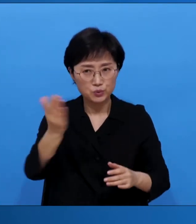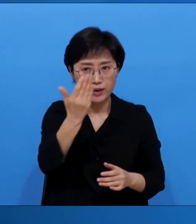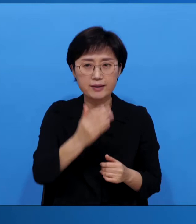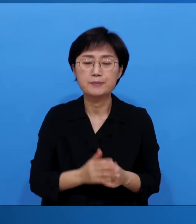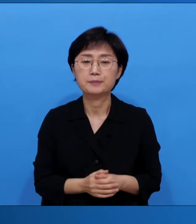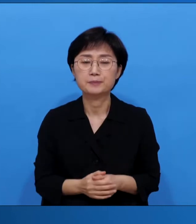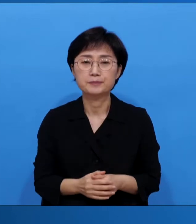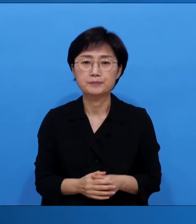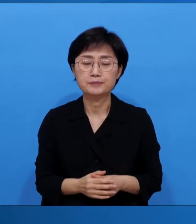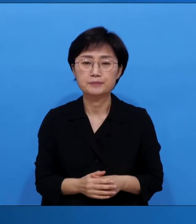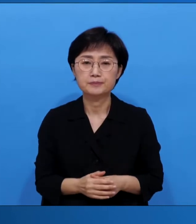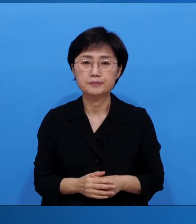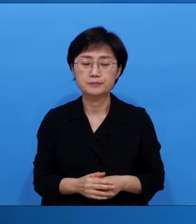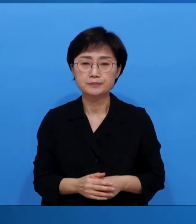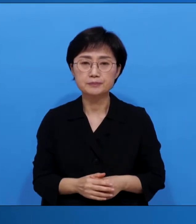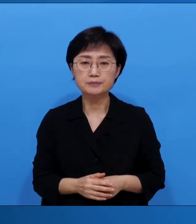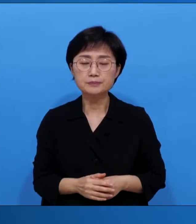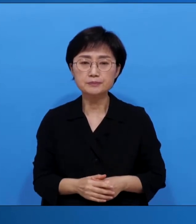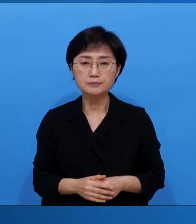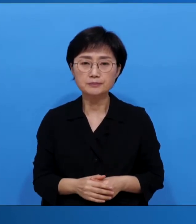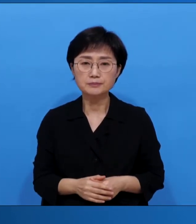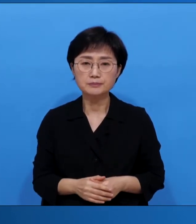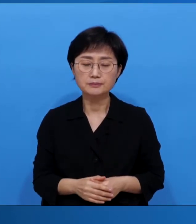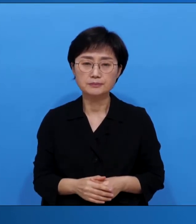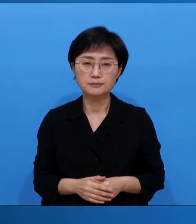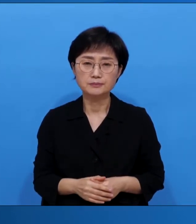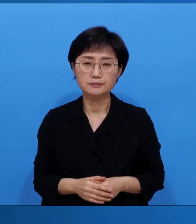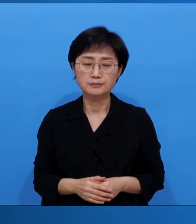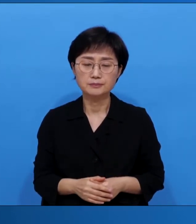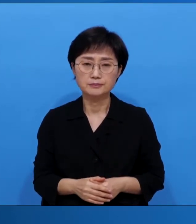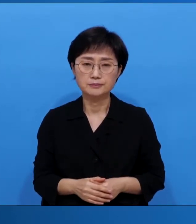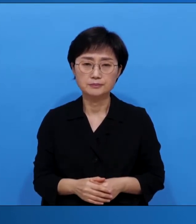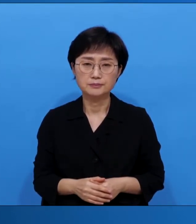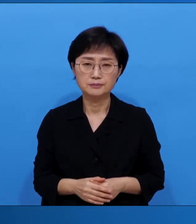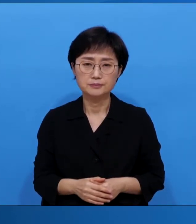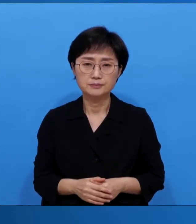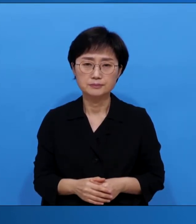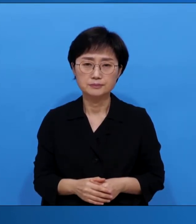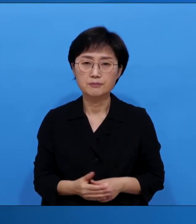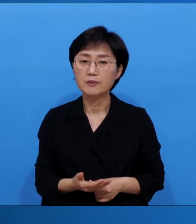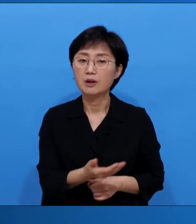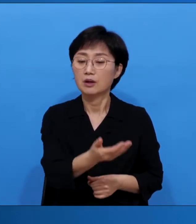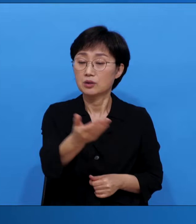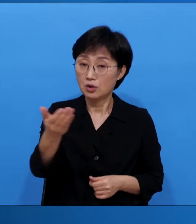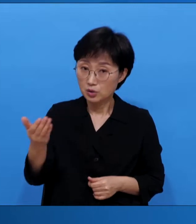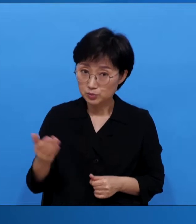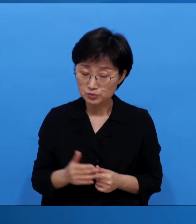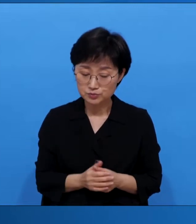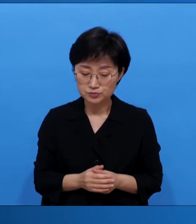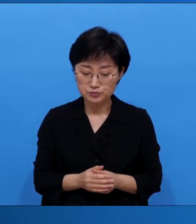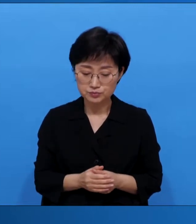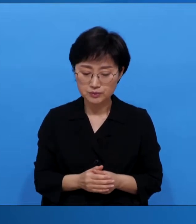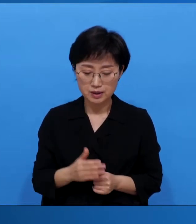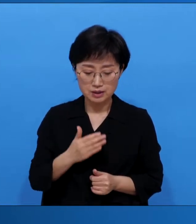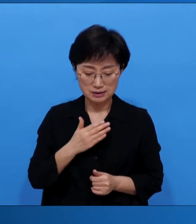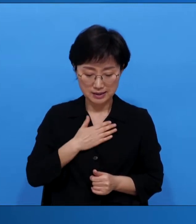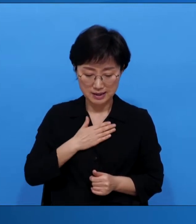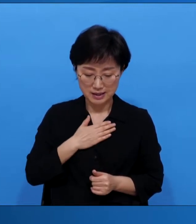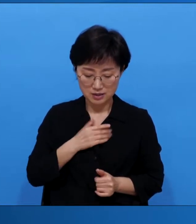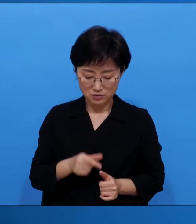that the Holy Spirit works upon you, Satan is bound, and God's kingdom is established upon you. 여러분이 구원받는